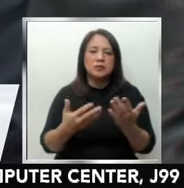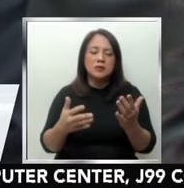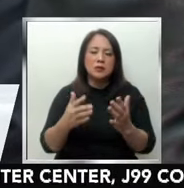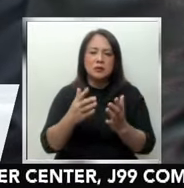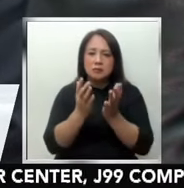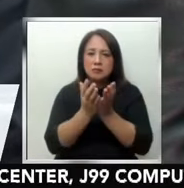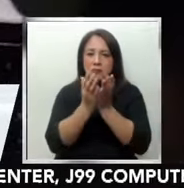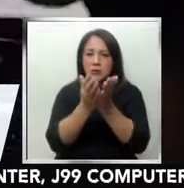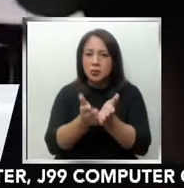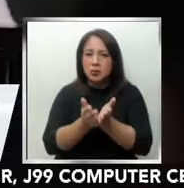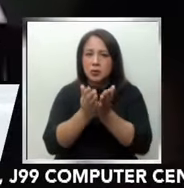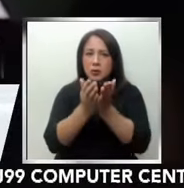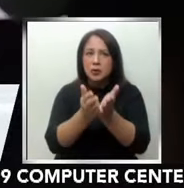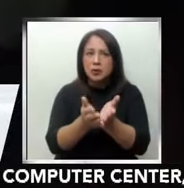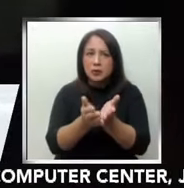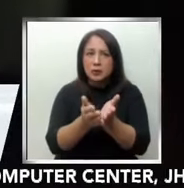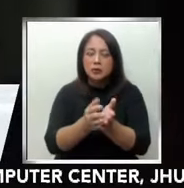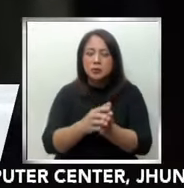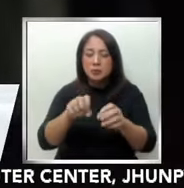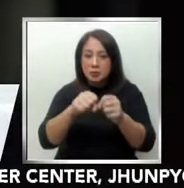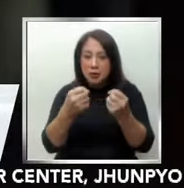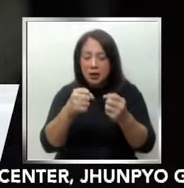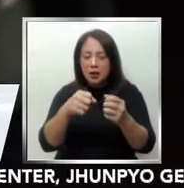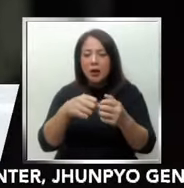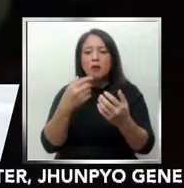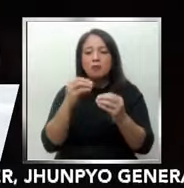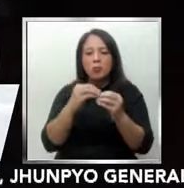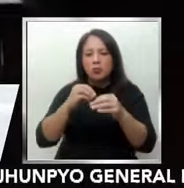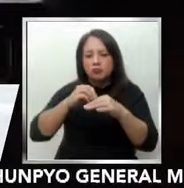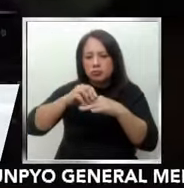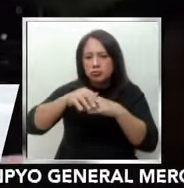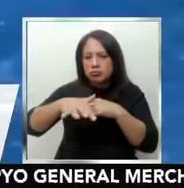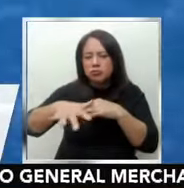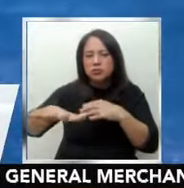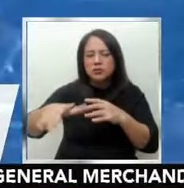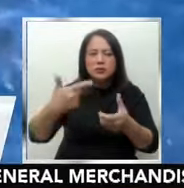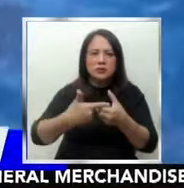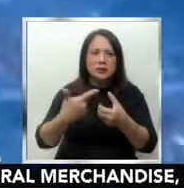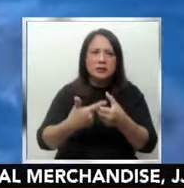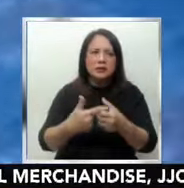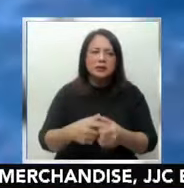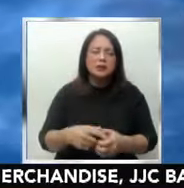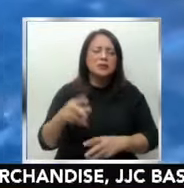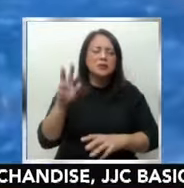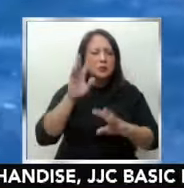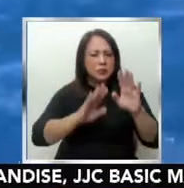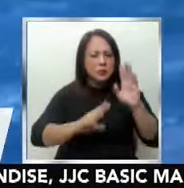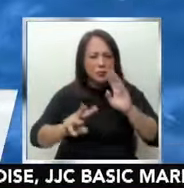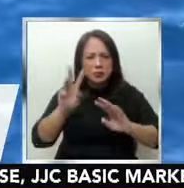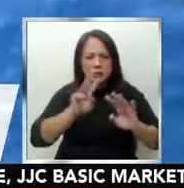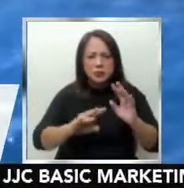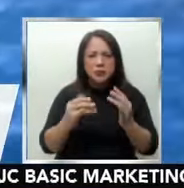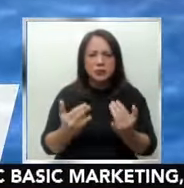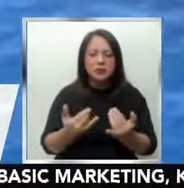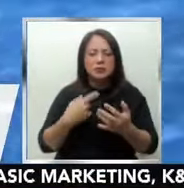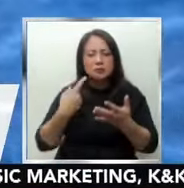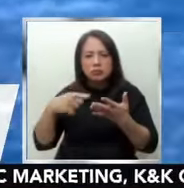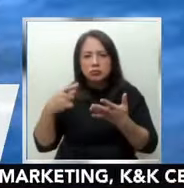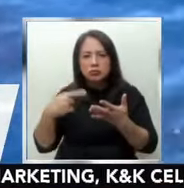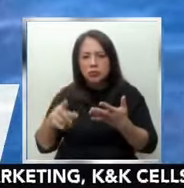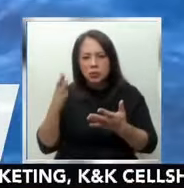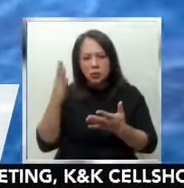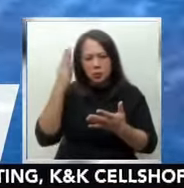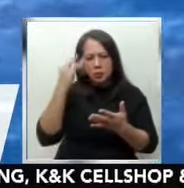magsimula yung Tagas kasabay ng mga hakbang para paghandaan ang pinangangambahang oil spill pinaiimbestigahan na rin ang sanhi ng paglubog ng